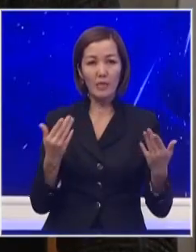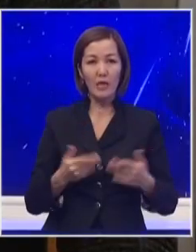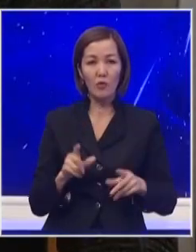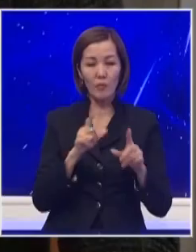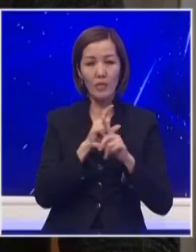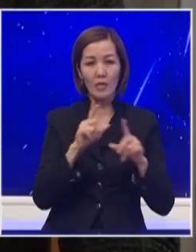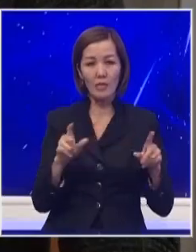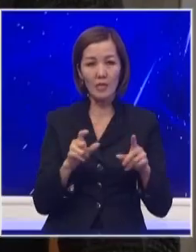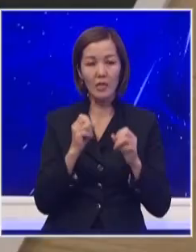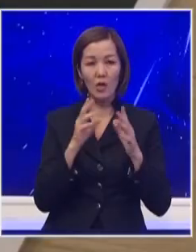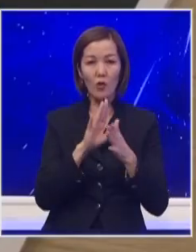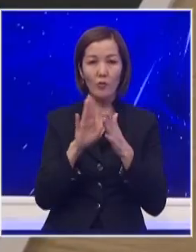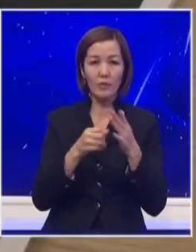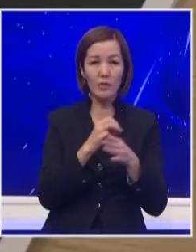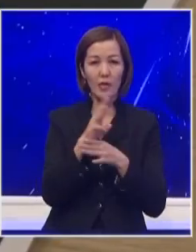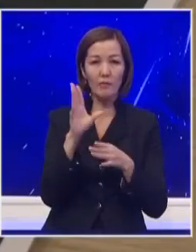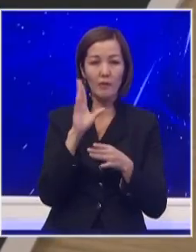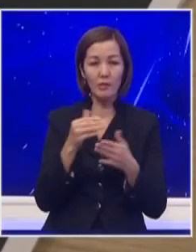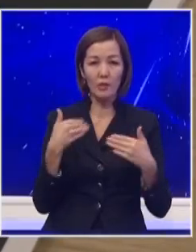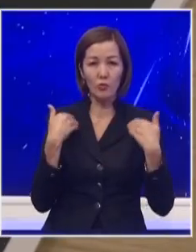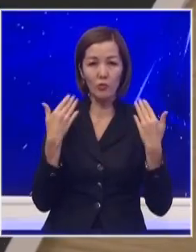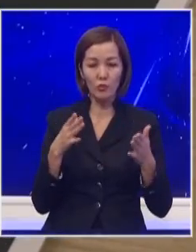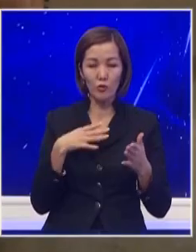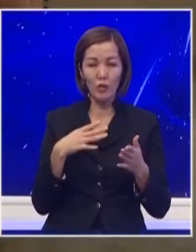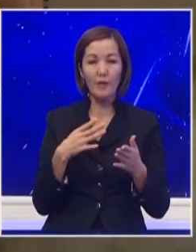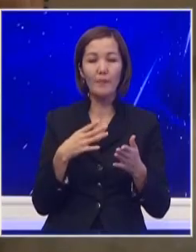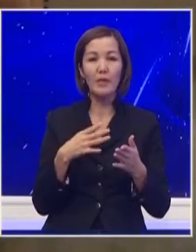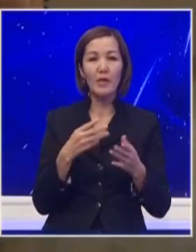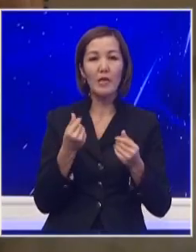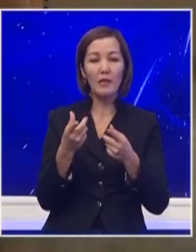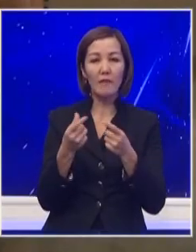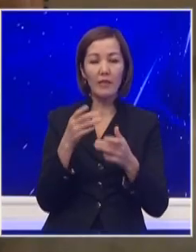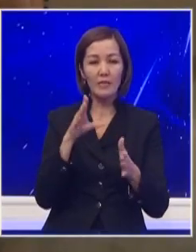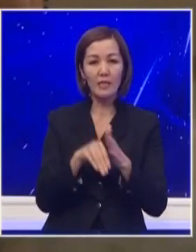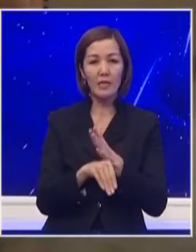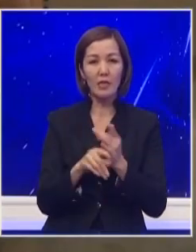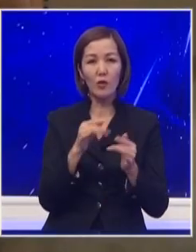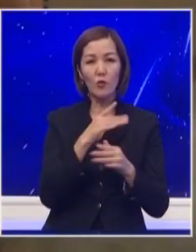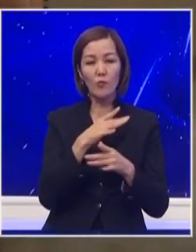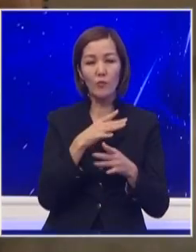Құрманжан Қасымжанұлы, Аманжол Жомартұлы, Жетісу арнасы.